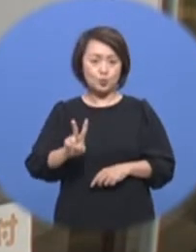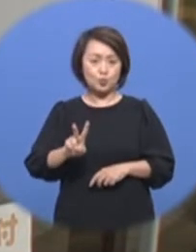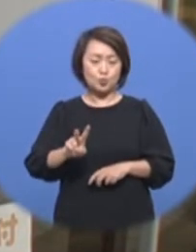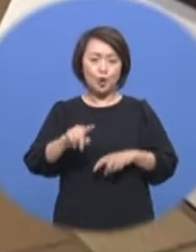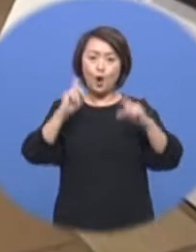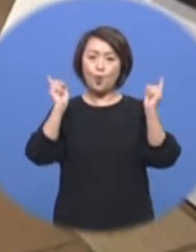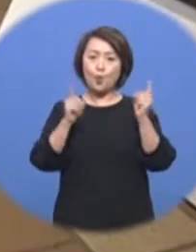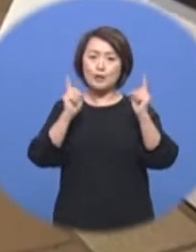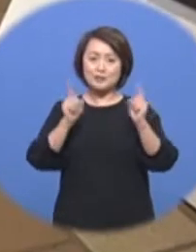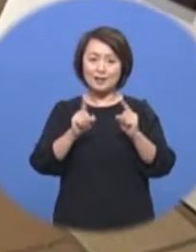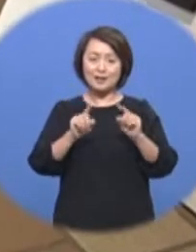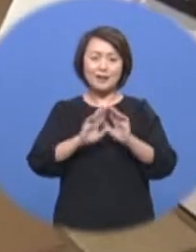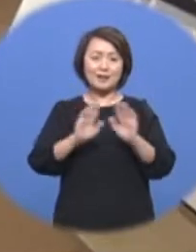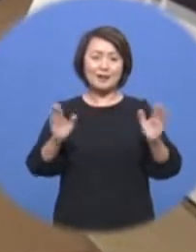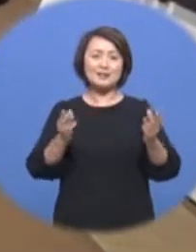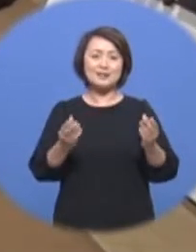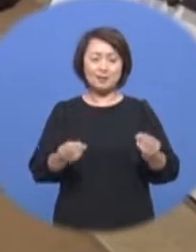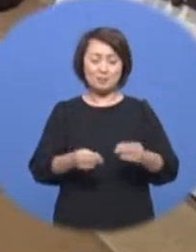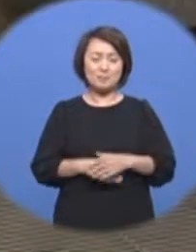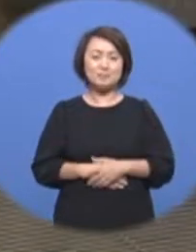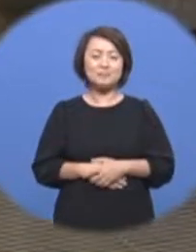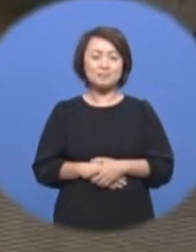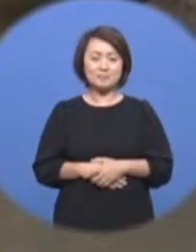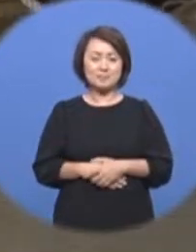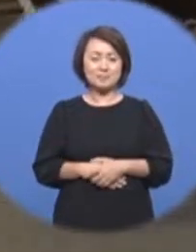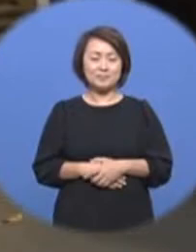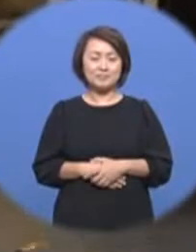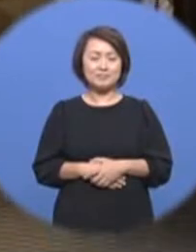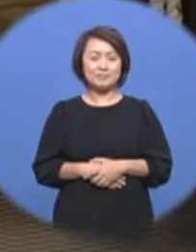開催されました。